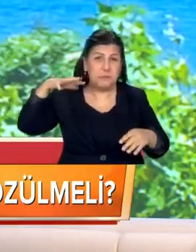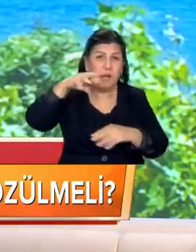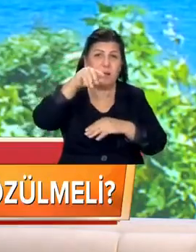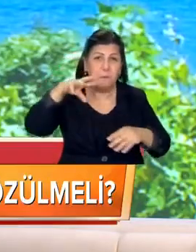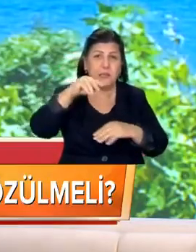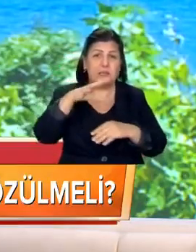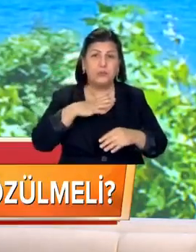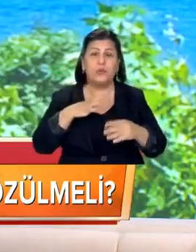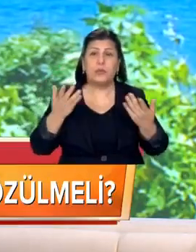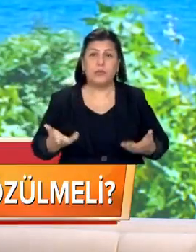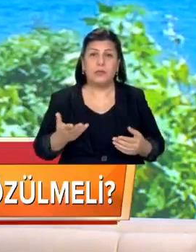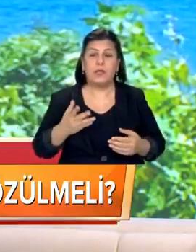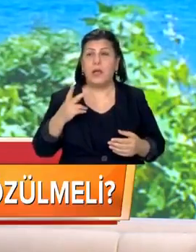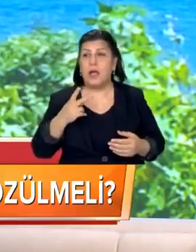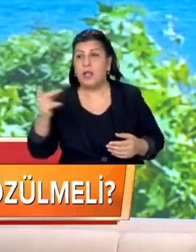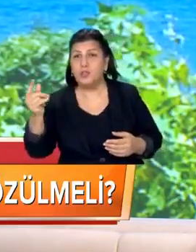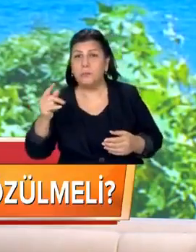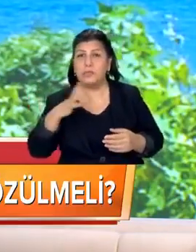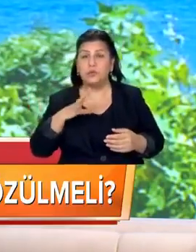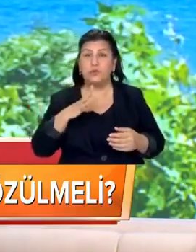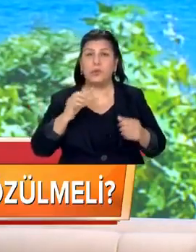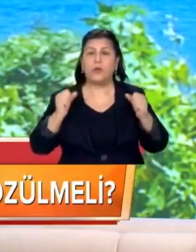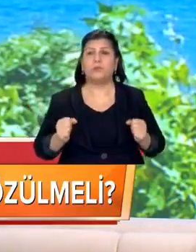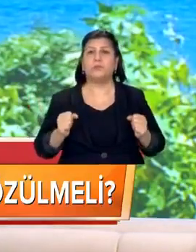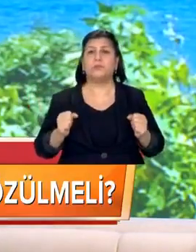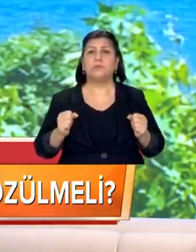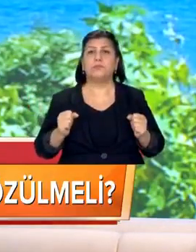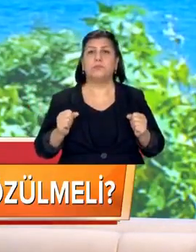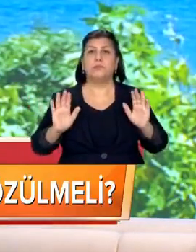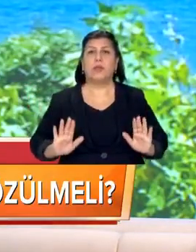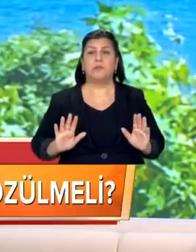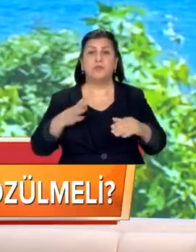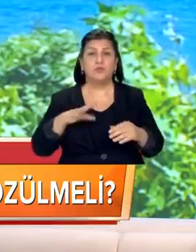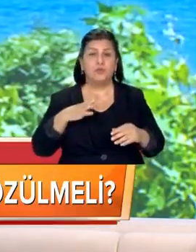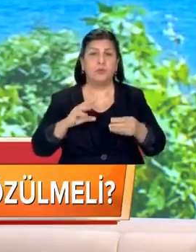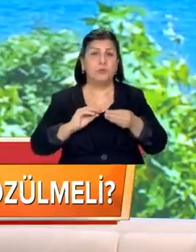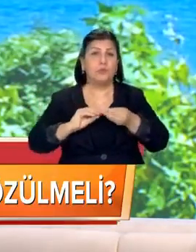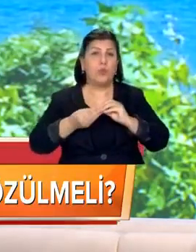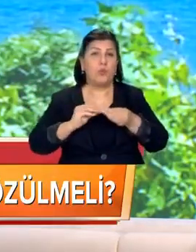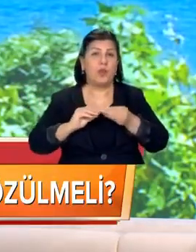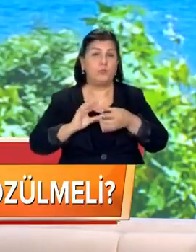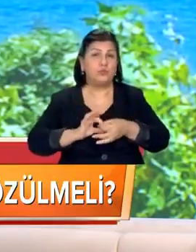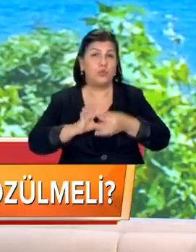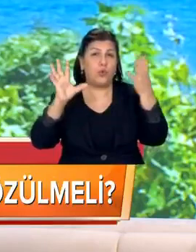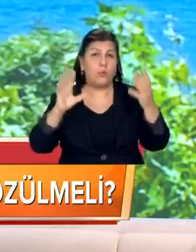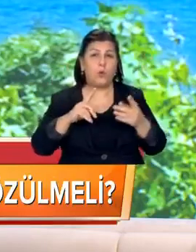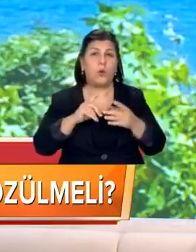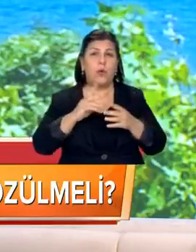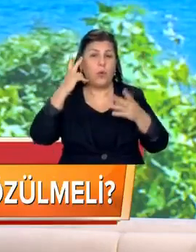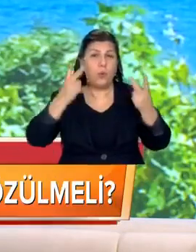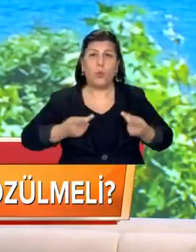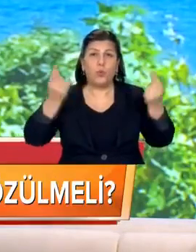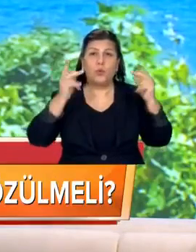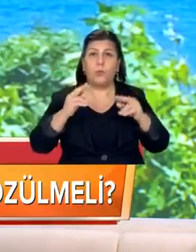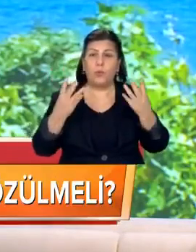istiyordur ya da kaçmak ya da donuk kalmak istiyorum Biz sorun çözme kabiliyetiniz ortadan kalkar o yüzden bütün dünyada